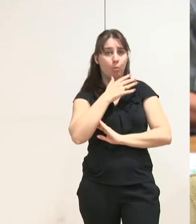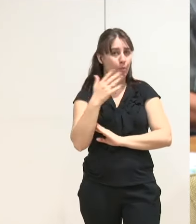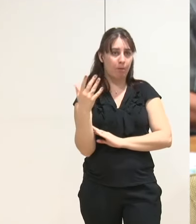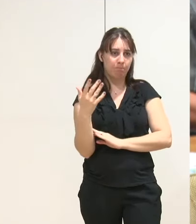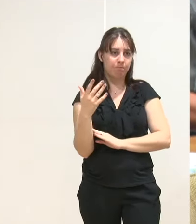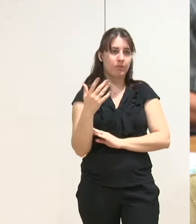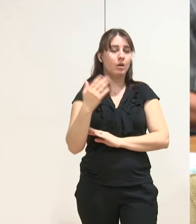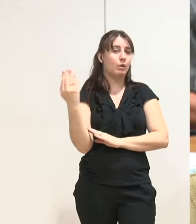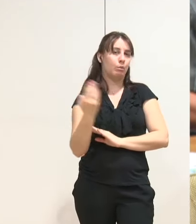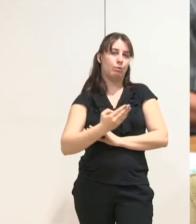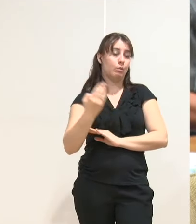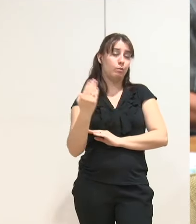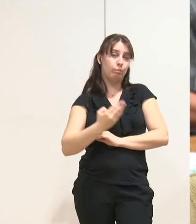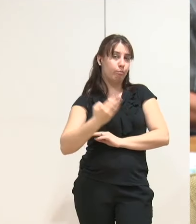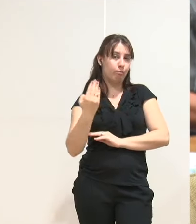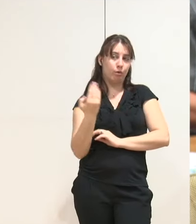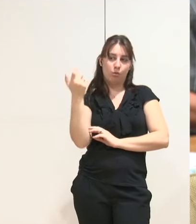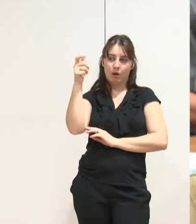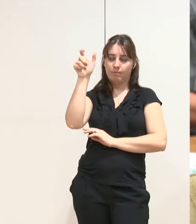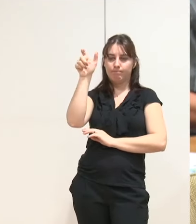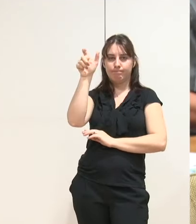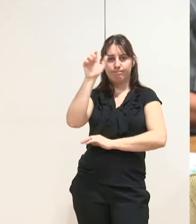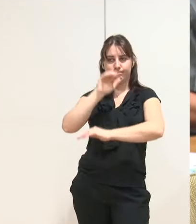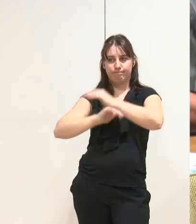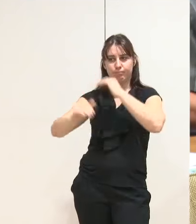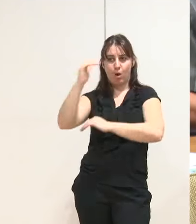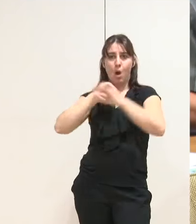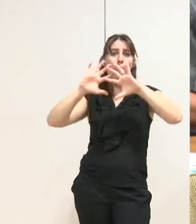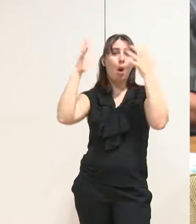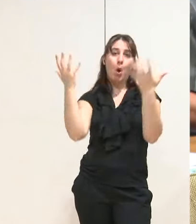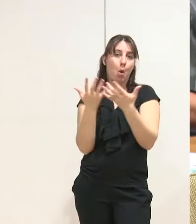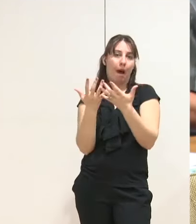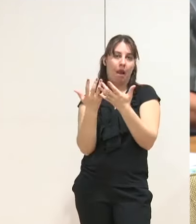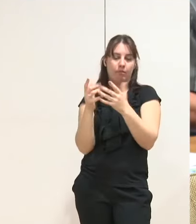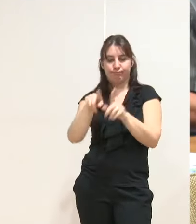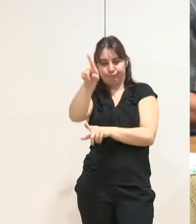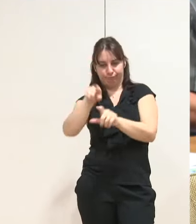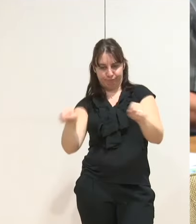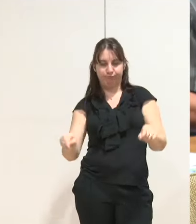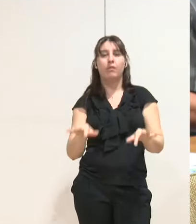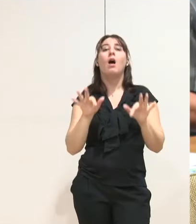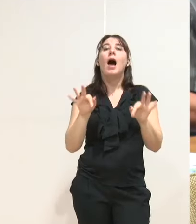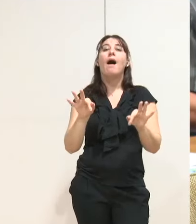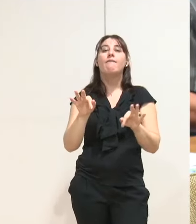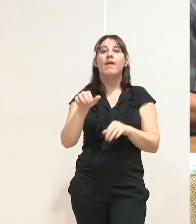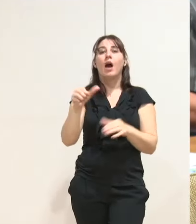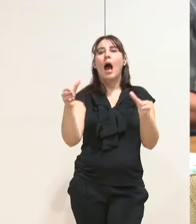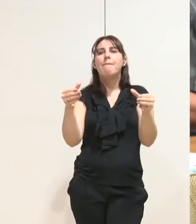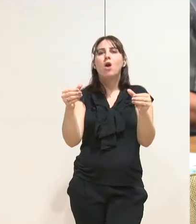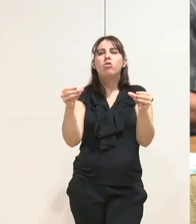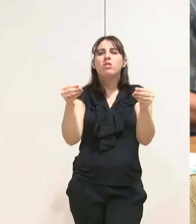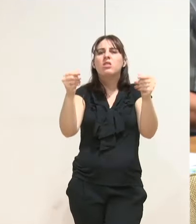global il va falloir voir ça avec un un plan euh global pour ce qui est de l' miante ben on a fait le diagnostic